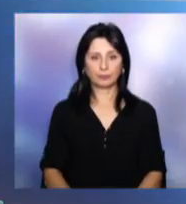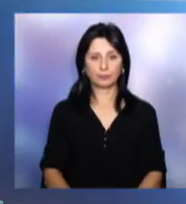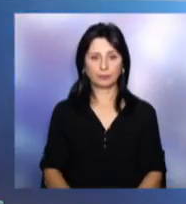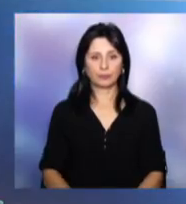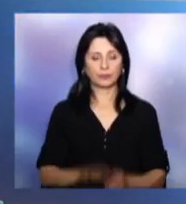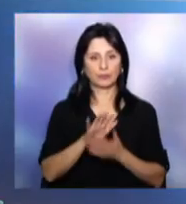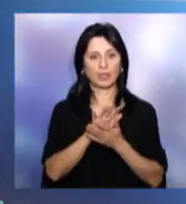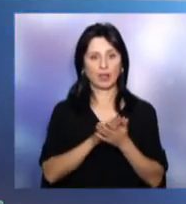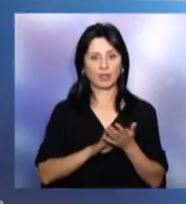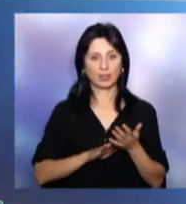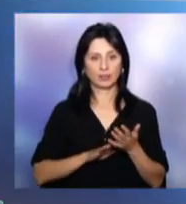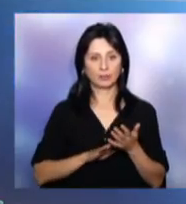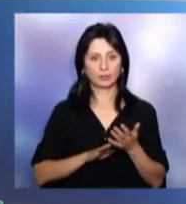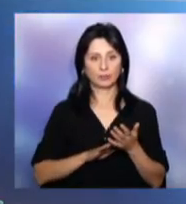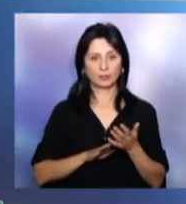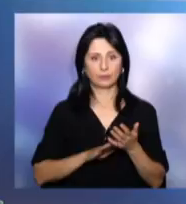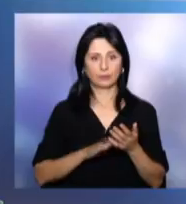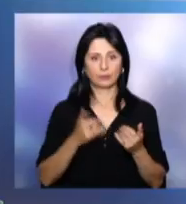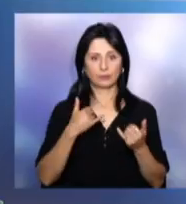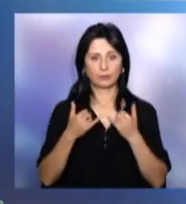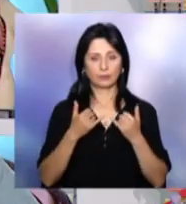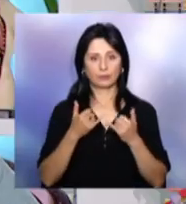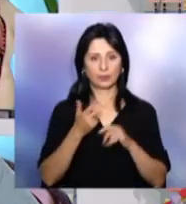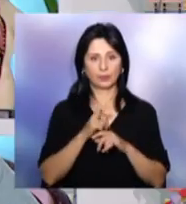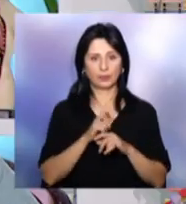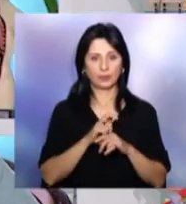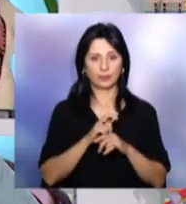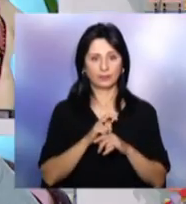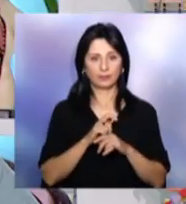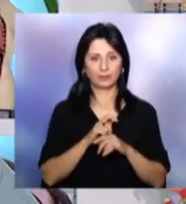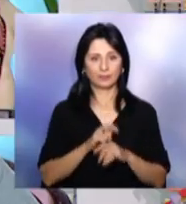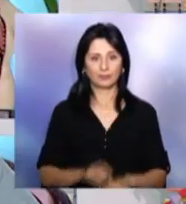ჩვენ გავაგრძელებთ. ჩვენი სტუმრები აქ ძალიან